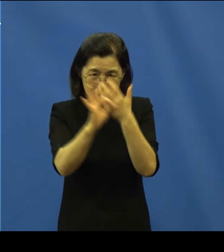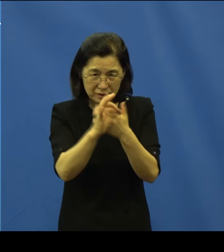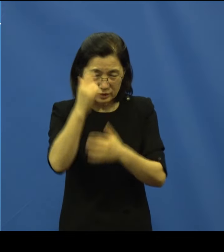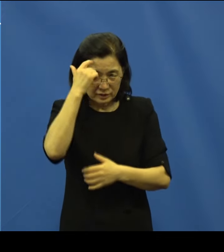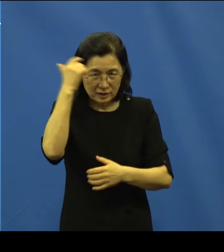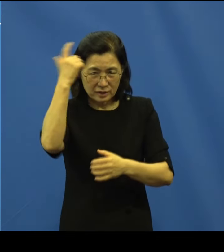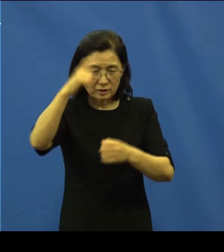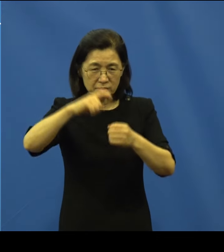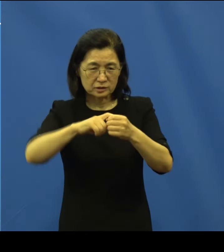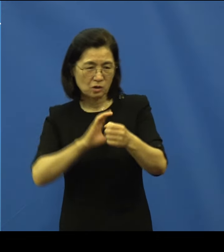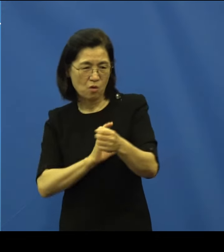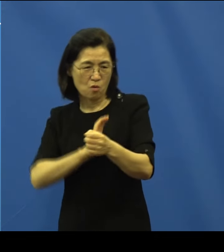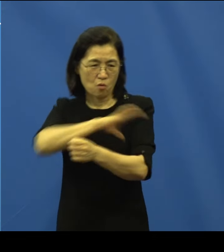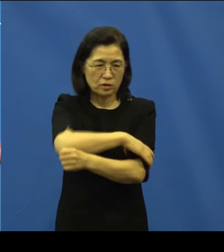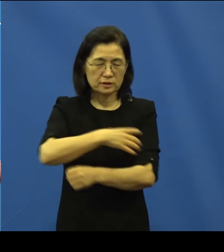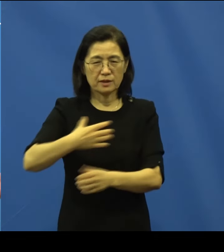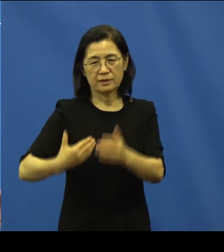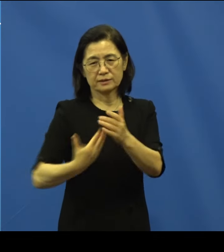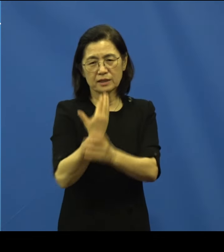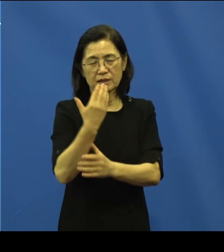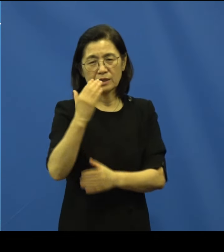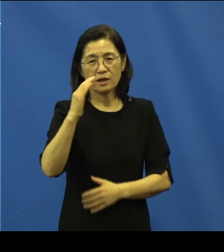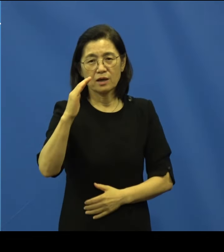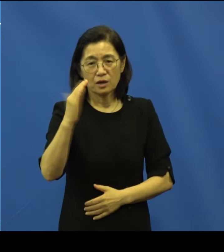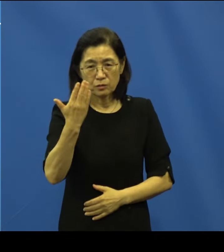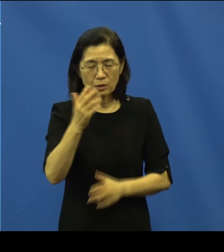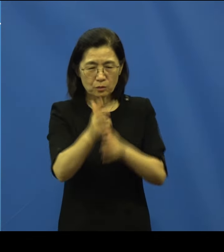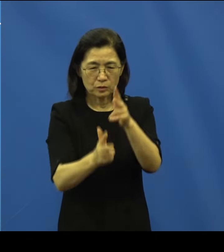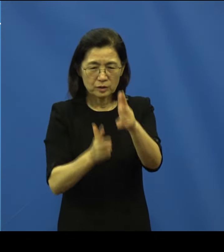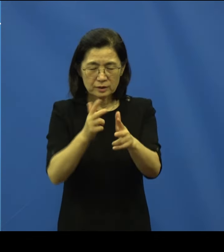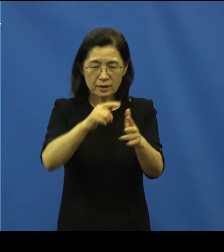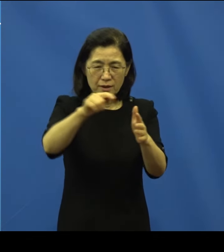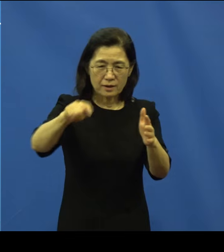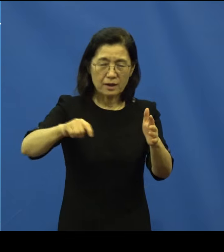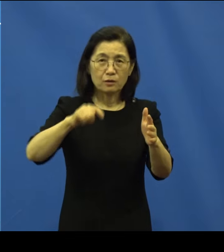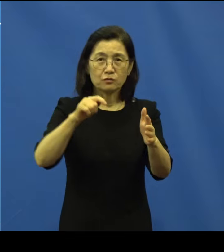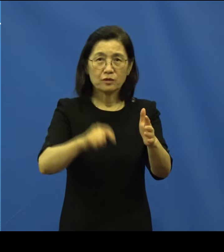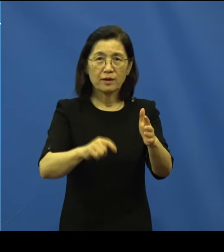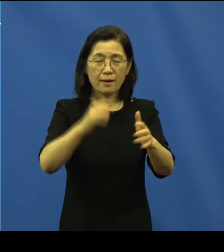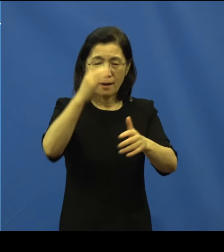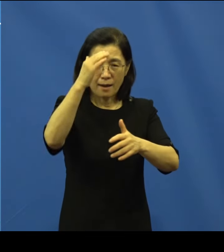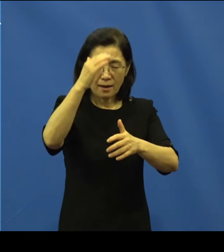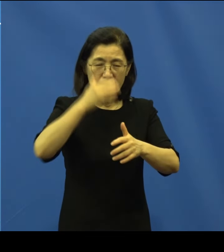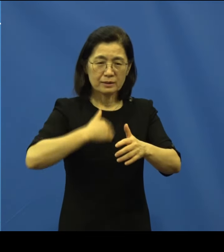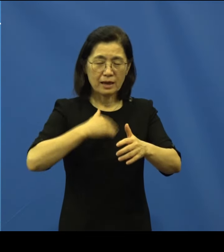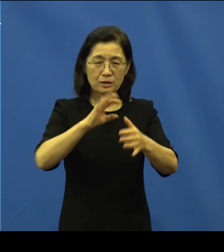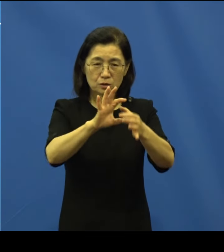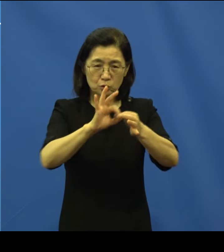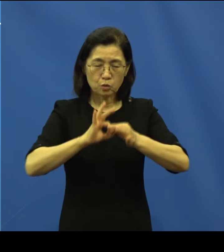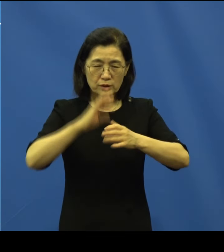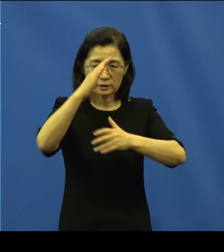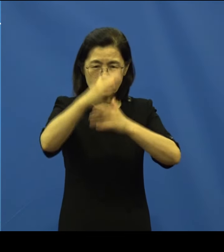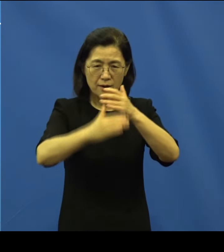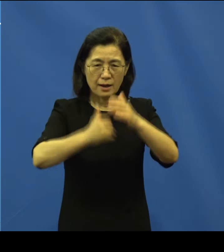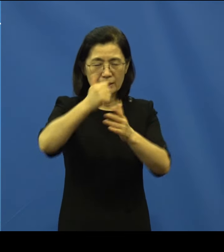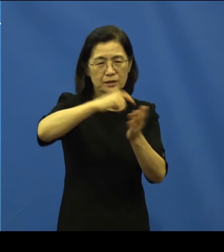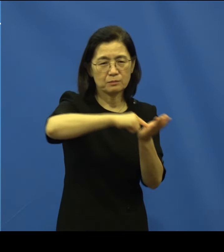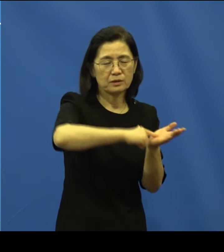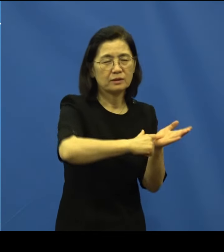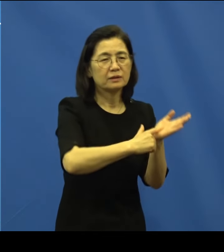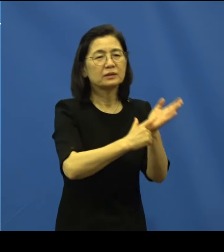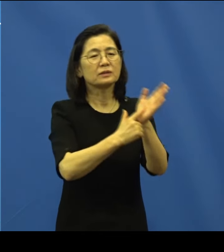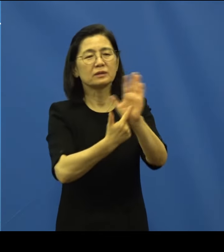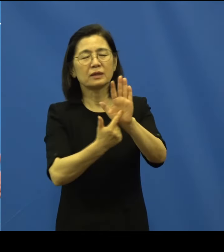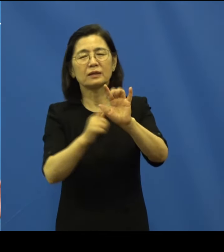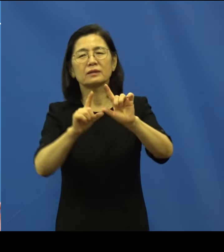권세가 나타나고, 우리가 직장 속에, 우리 삶의 영역 속에 하나님의 하나님 되심을 우리를 통하여 드러나는 날이 오게 될